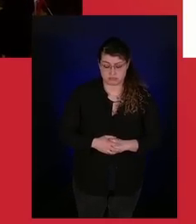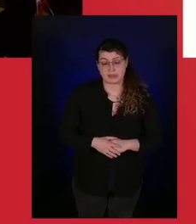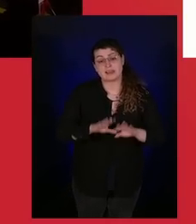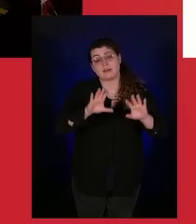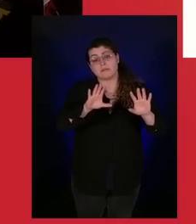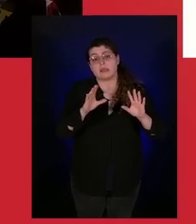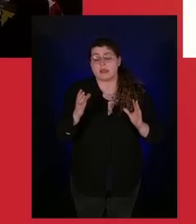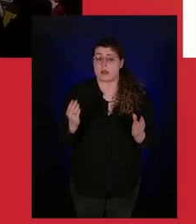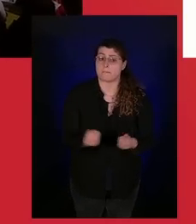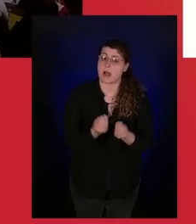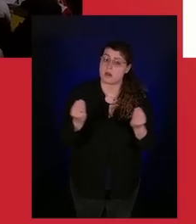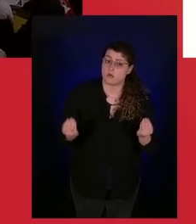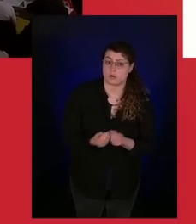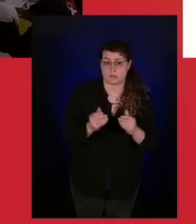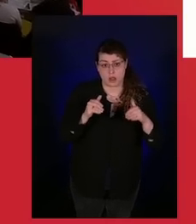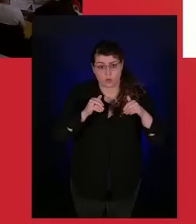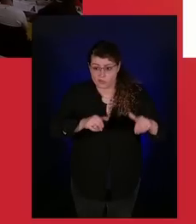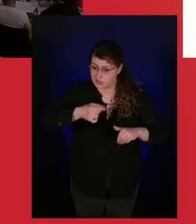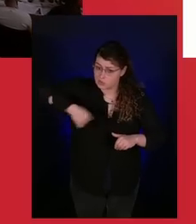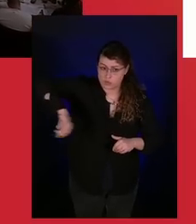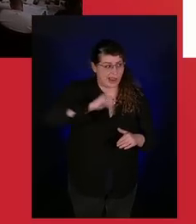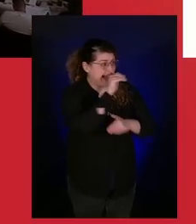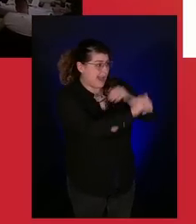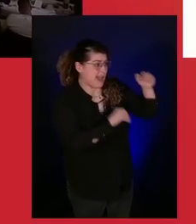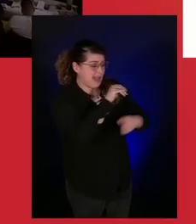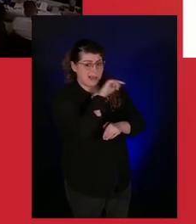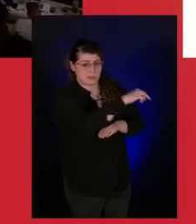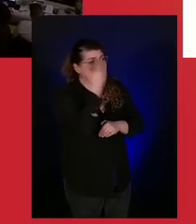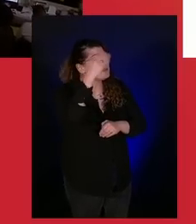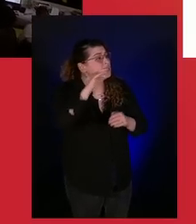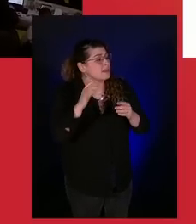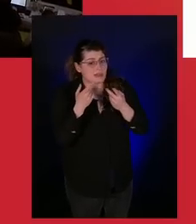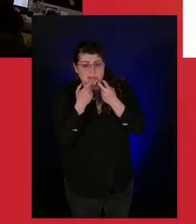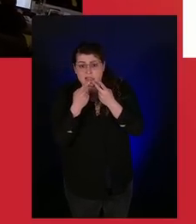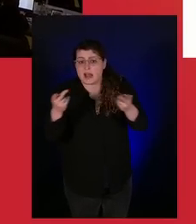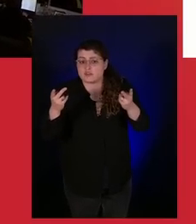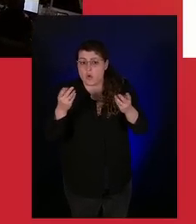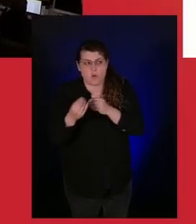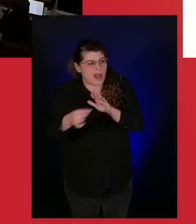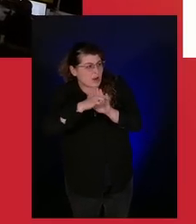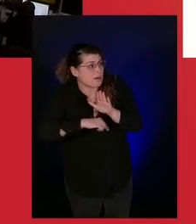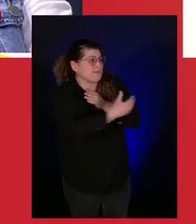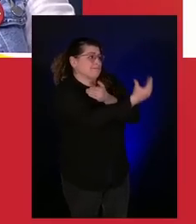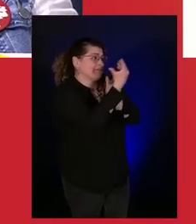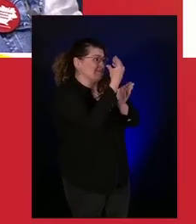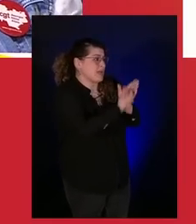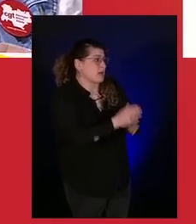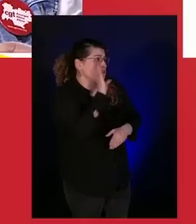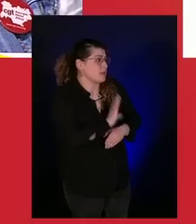Malheureusement, il continue à être sollicité pour intervenir sur des déclarations et des règlements.